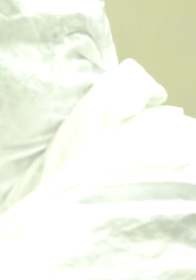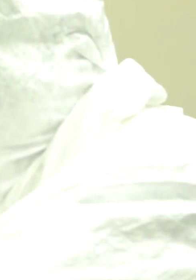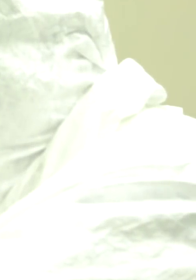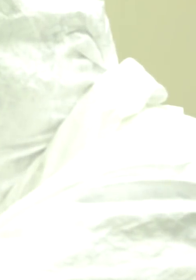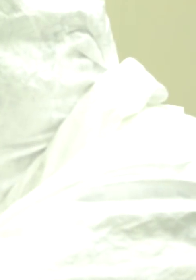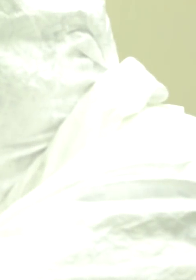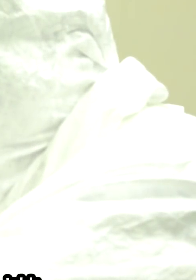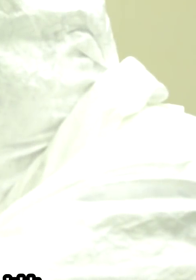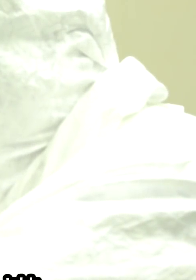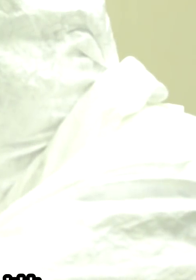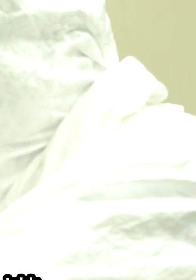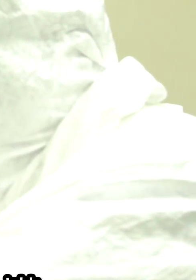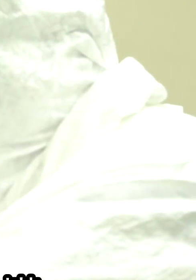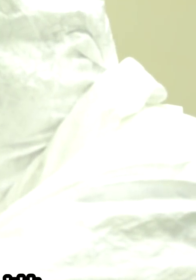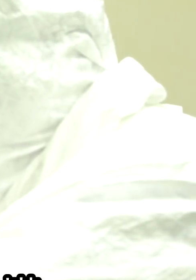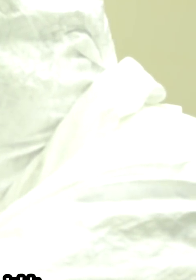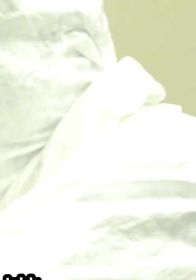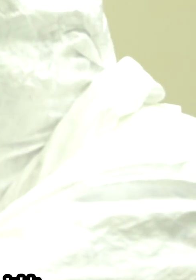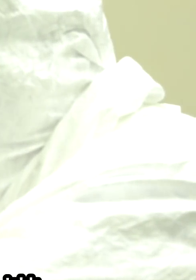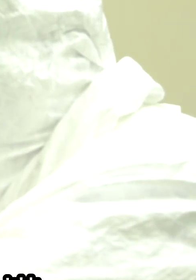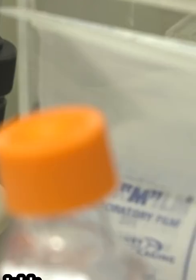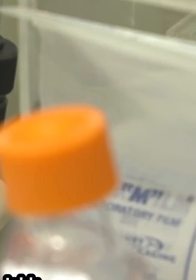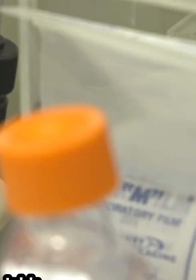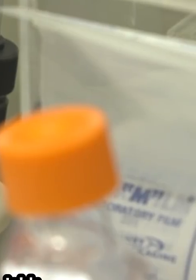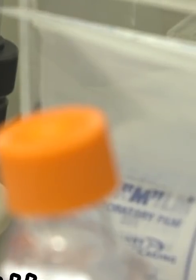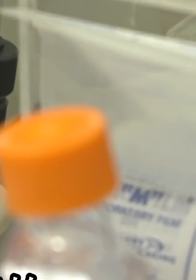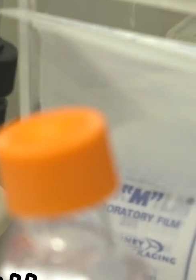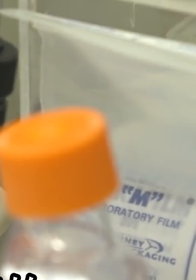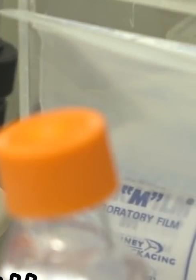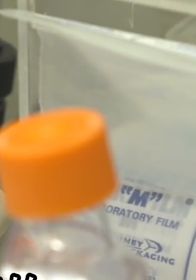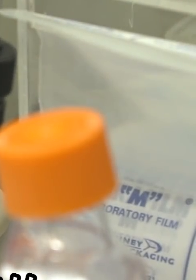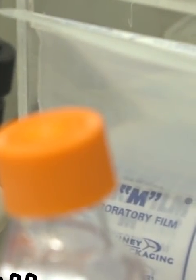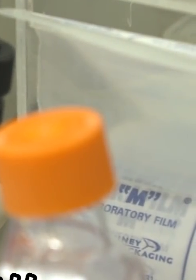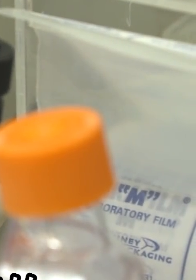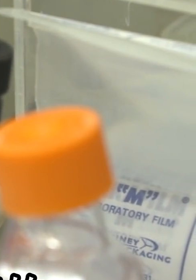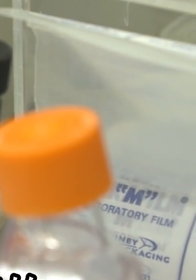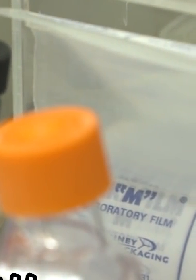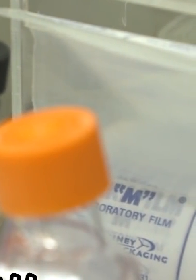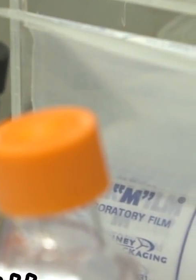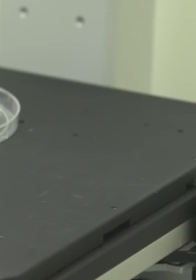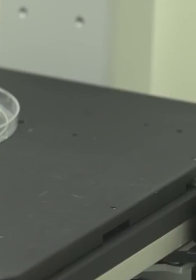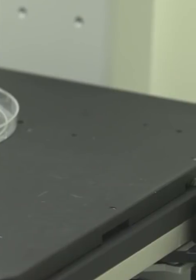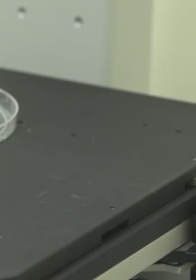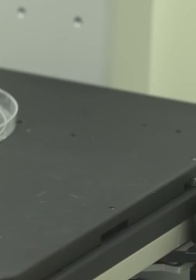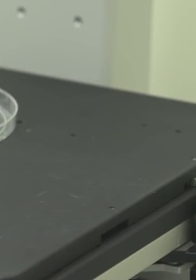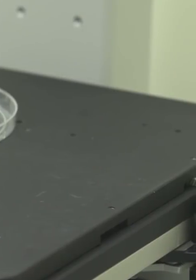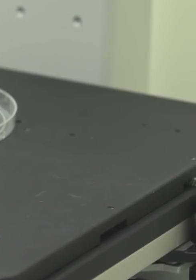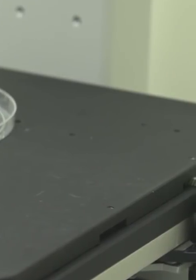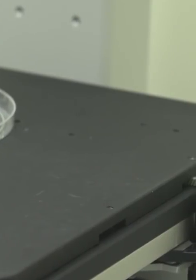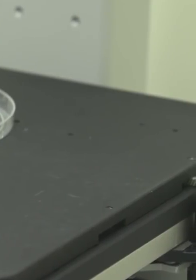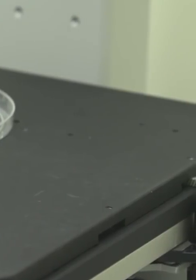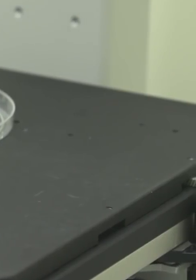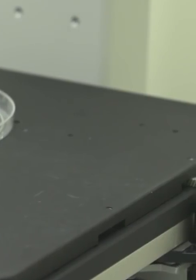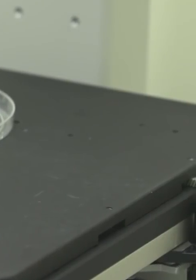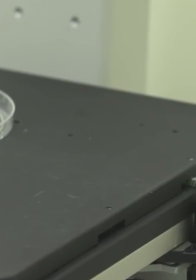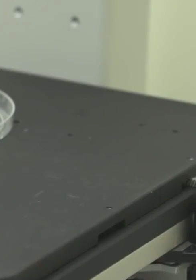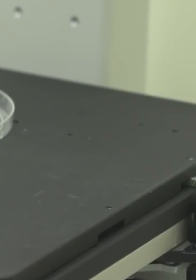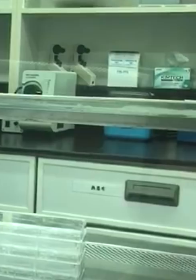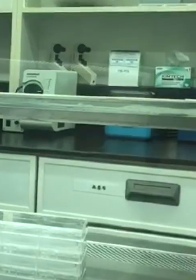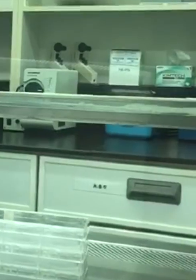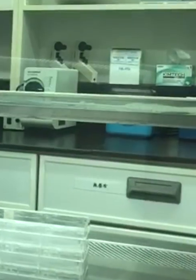至于有专家认为台湾在 COVAX 只有选择权，所以取得效果比较显著的赛诺菲疫苗机会不